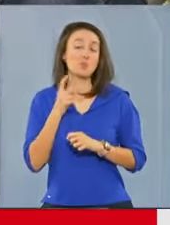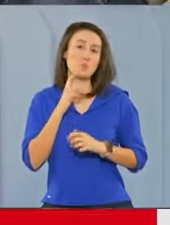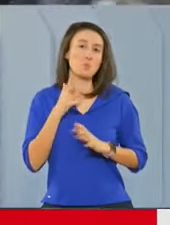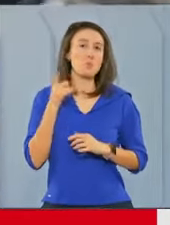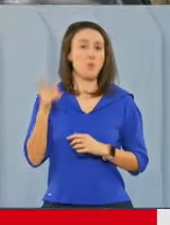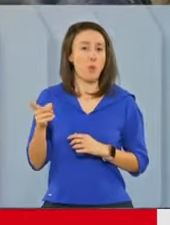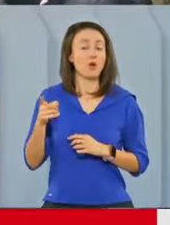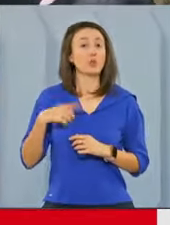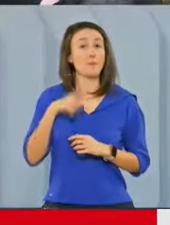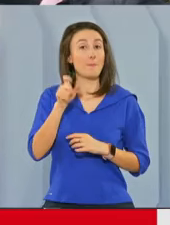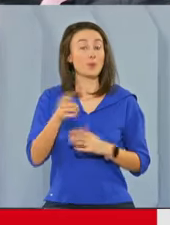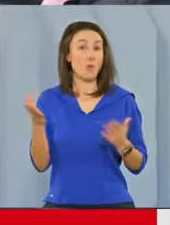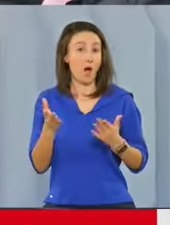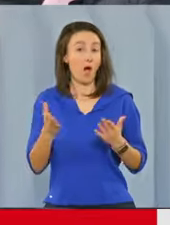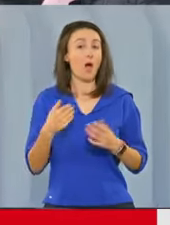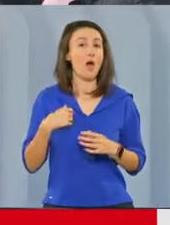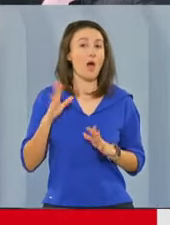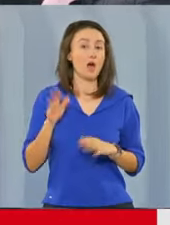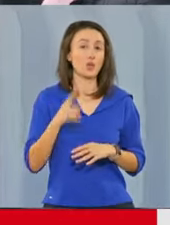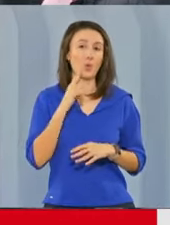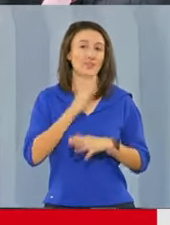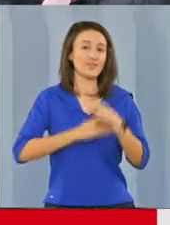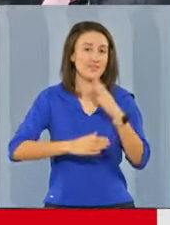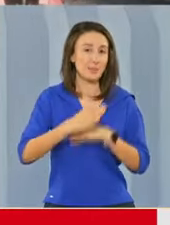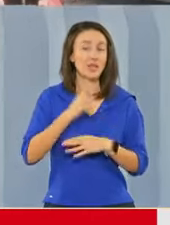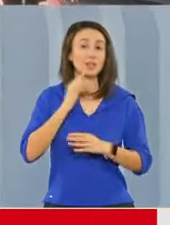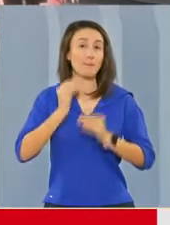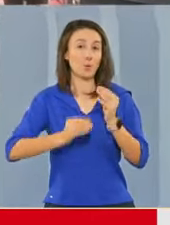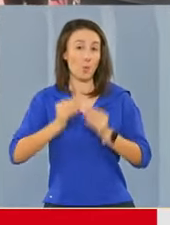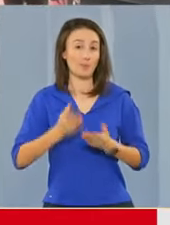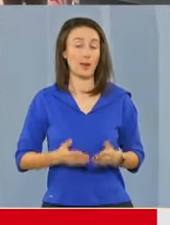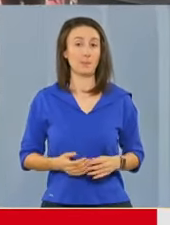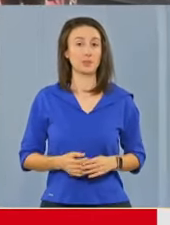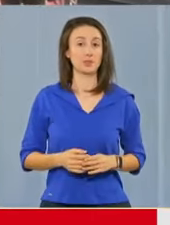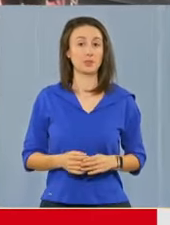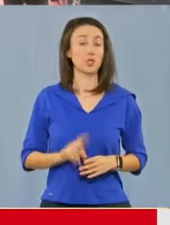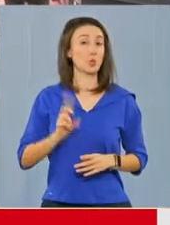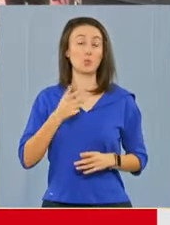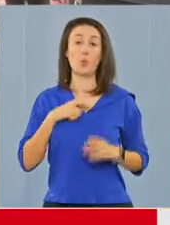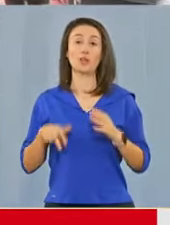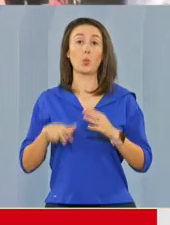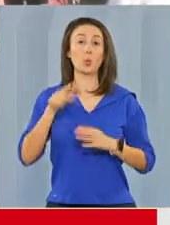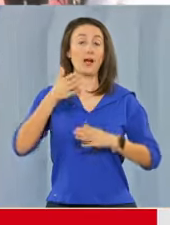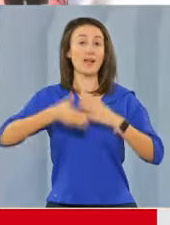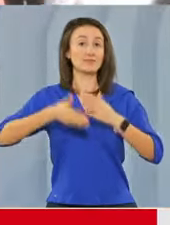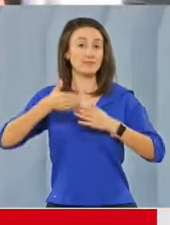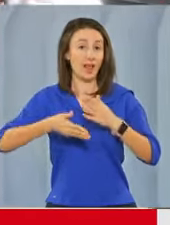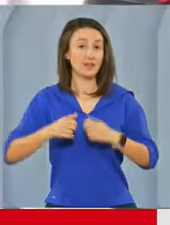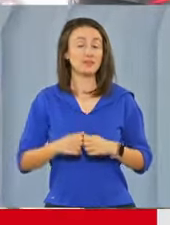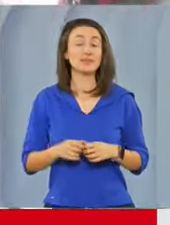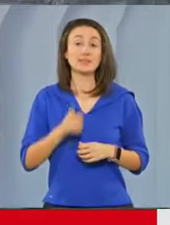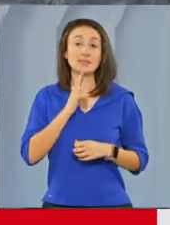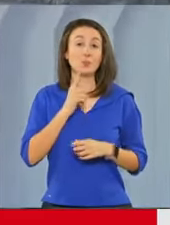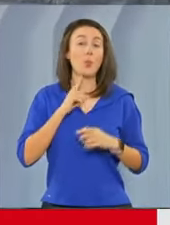că ești cu o persoană care are o dizabilitate, o problemă, adică nu poate urca în tren decât